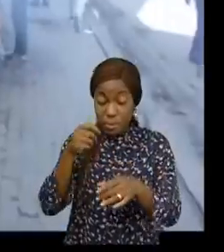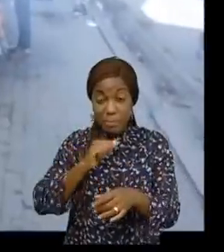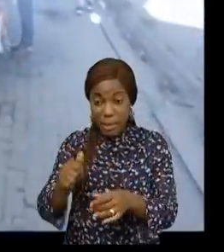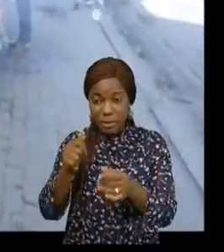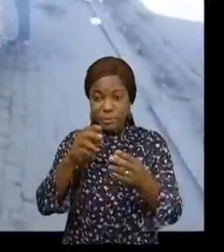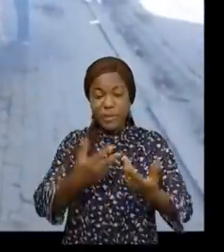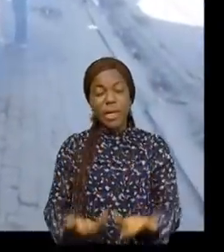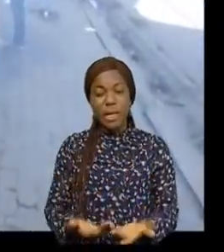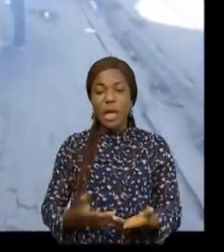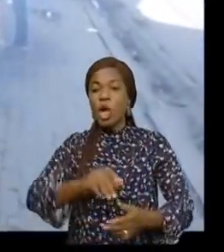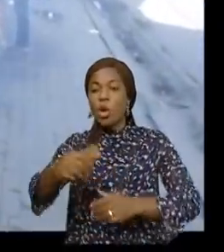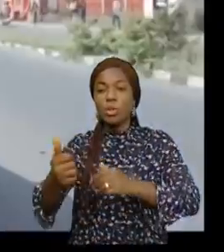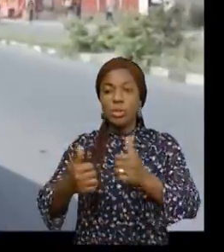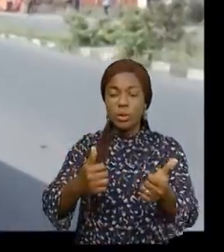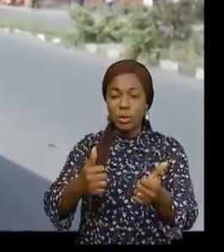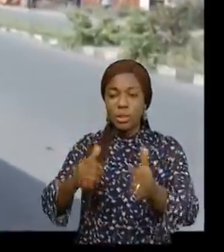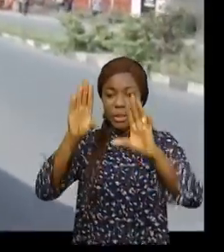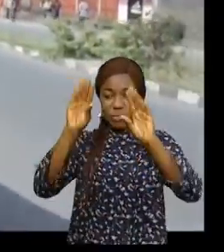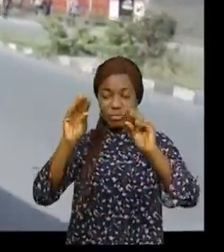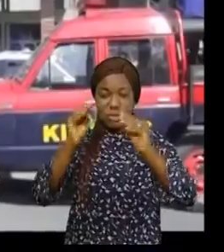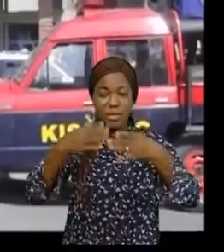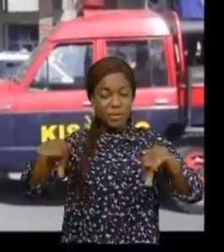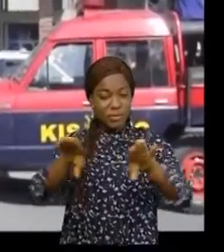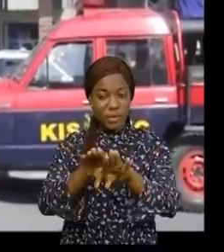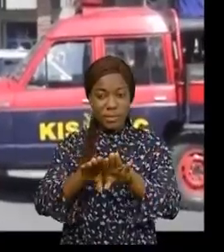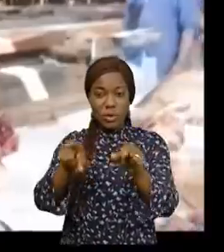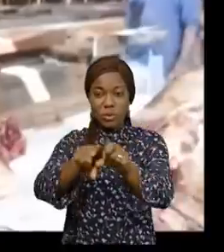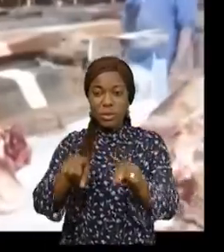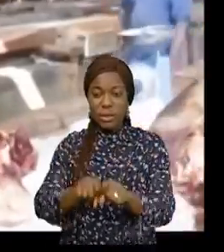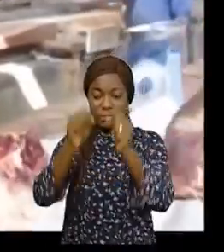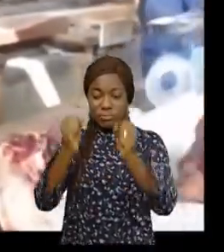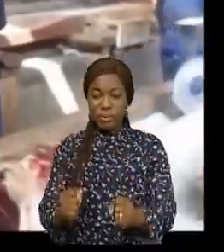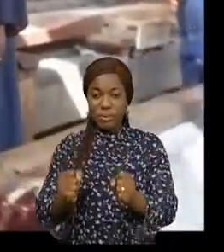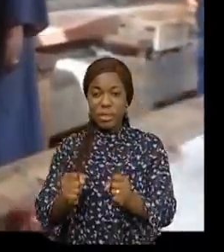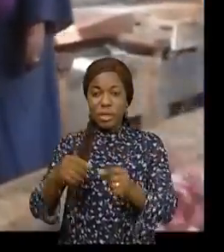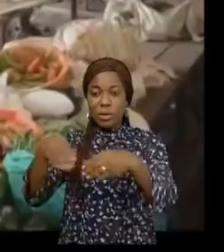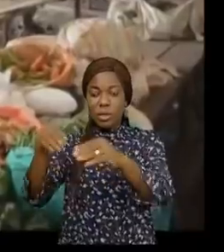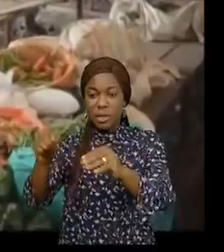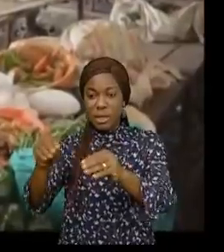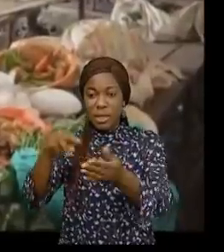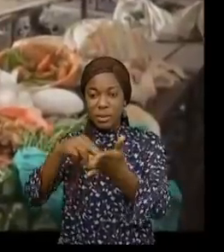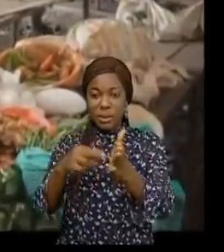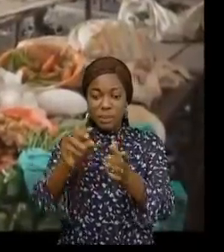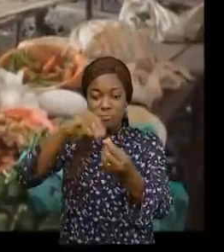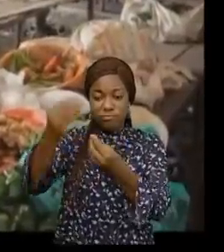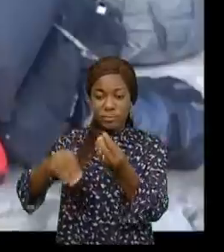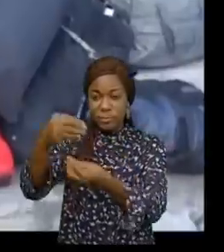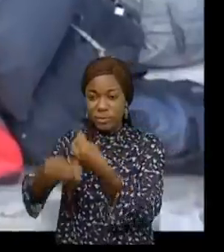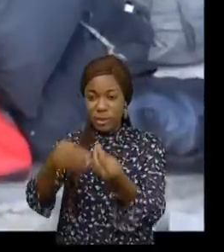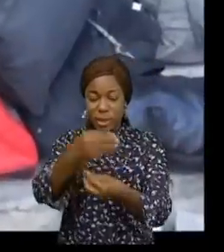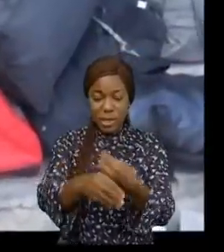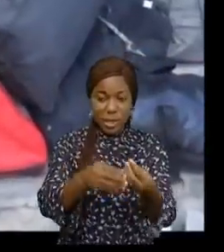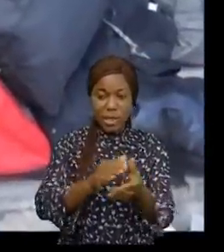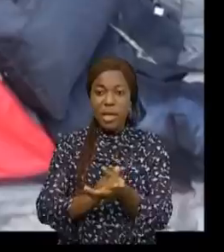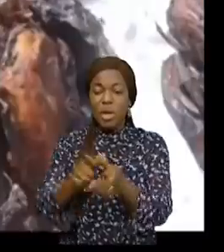Par ailleurs, certaines alimentations dans les quartiers, des stations d'essence, des marchands de viandes, légumes au marché de Virunga et les